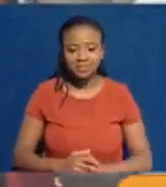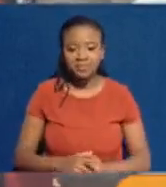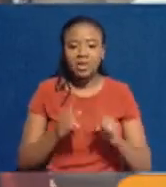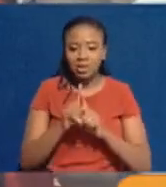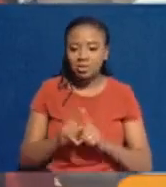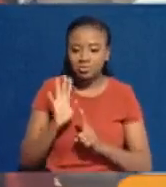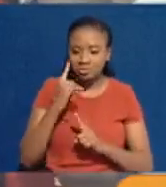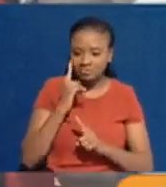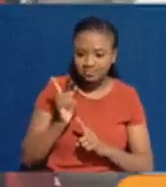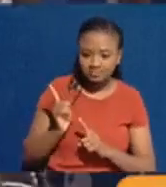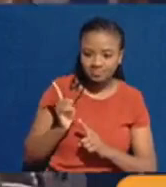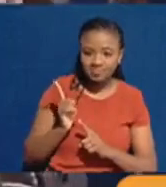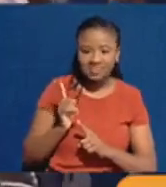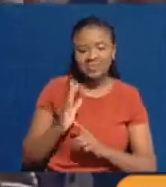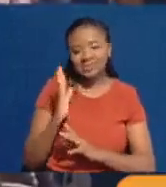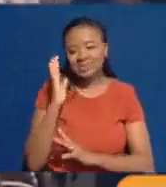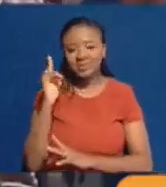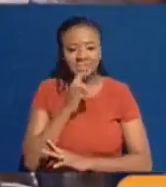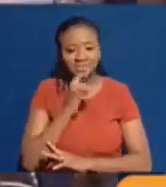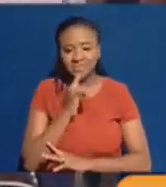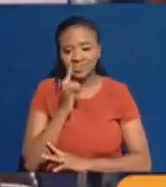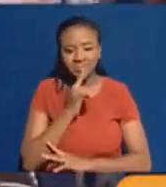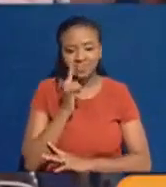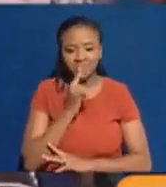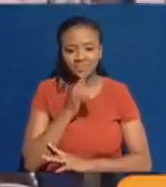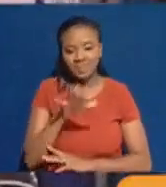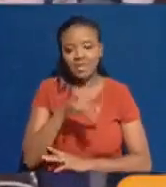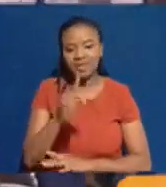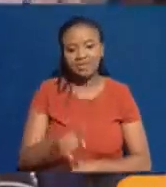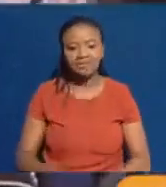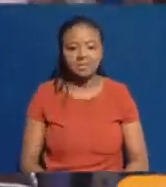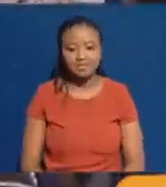kutokana na ukosefu wa usalama. Martin Munene, Runinga ya Citizen.